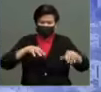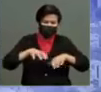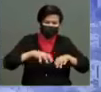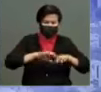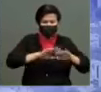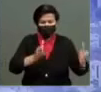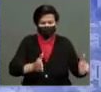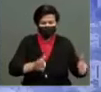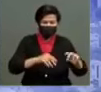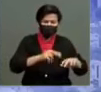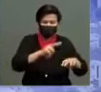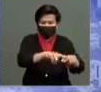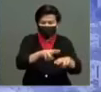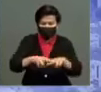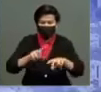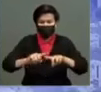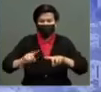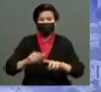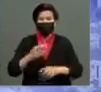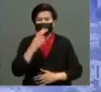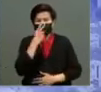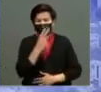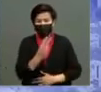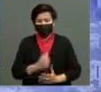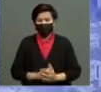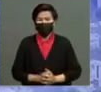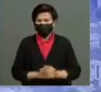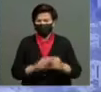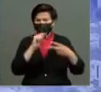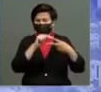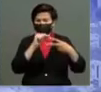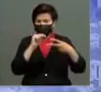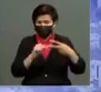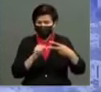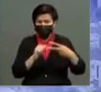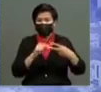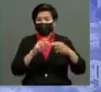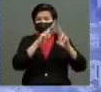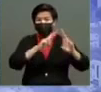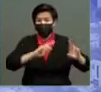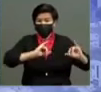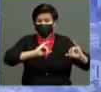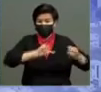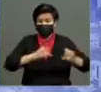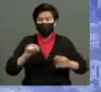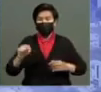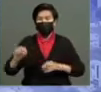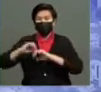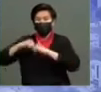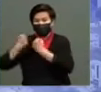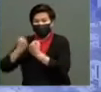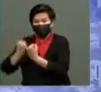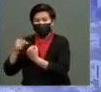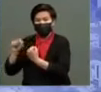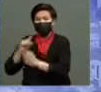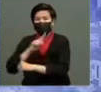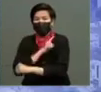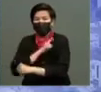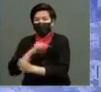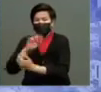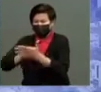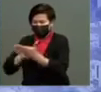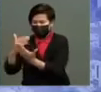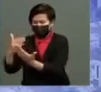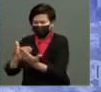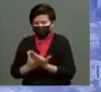ายเนี่ยขอให้ทั้งสองส่วนคือส่วนของผู้ประกอบการโดยสมาคมเนี่ยไปทำมาอันที่สองก็คือมอบ